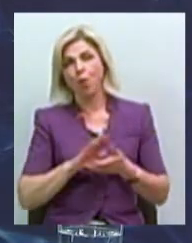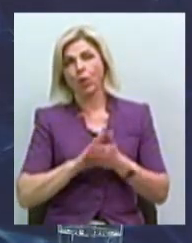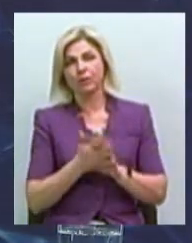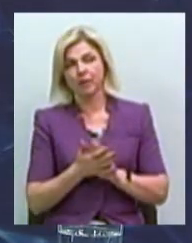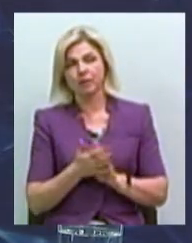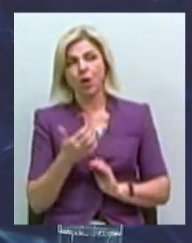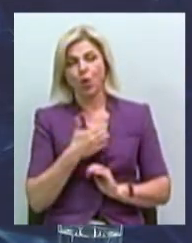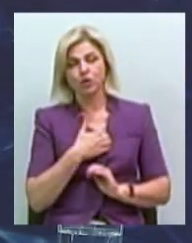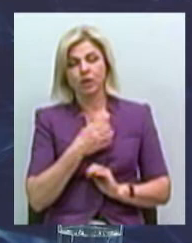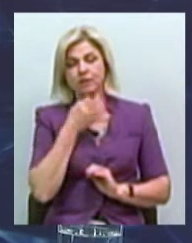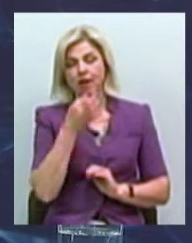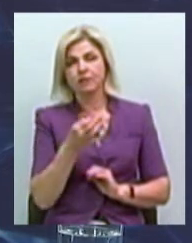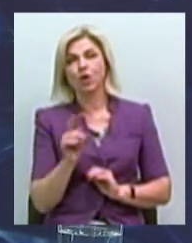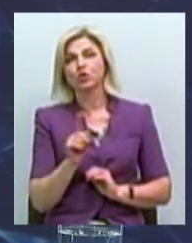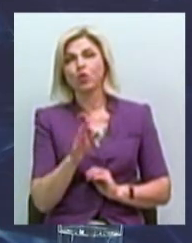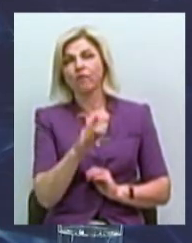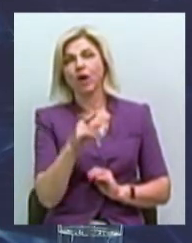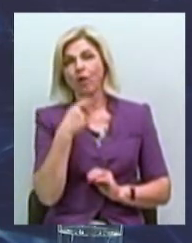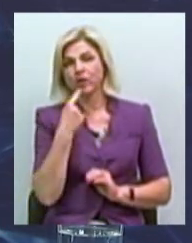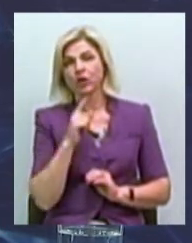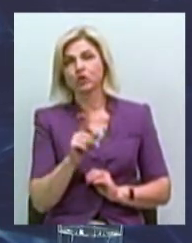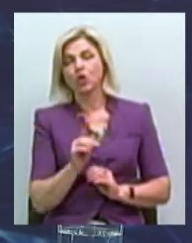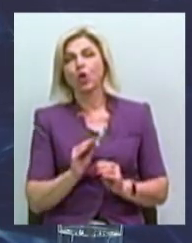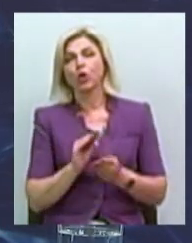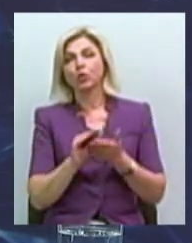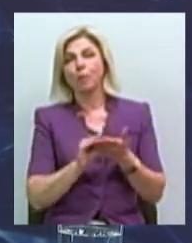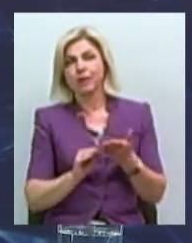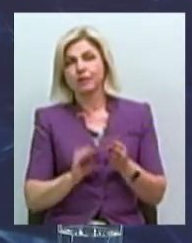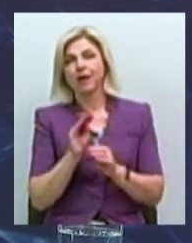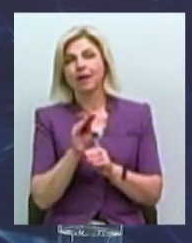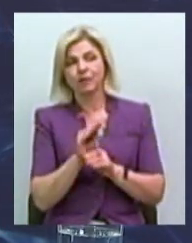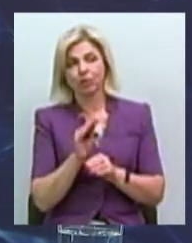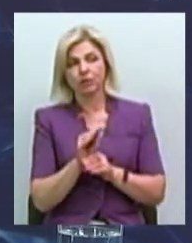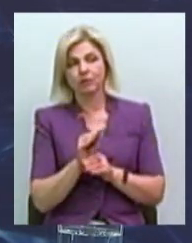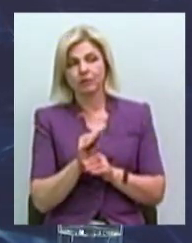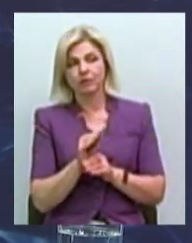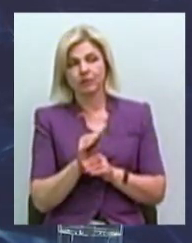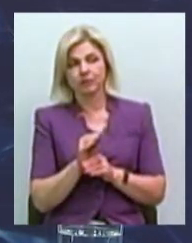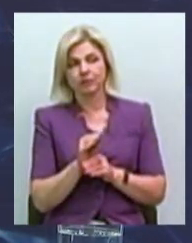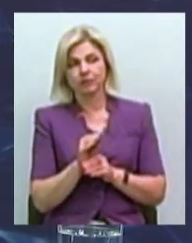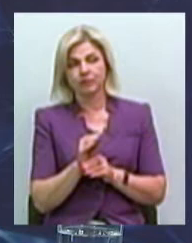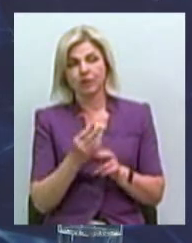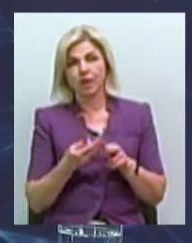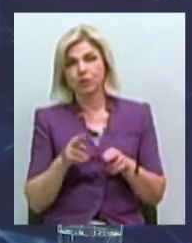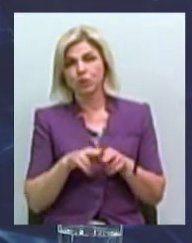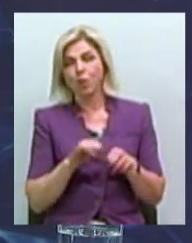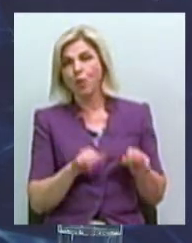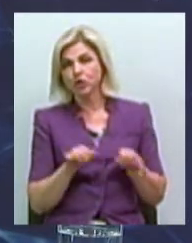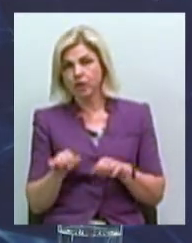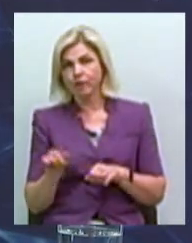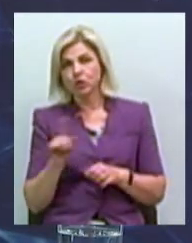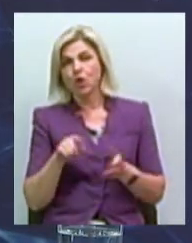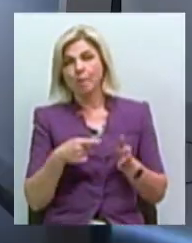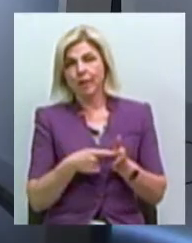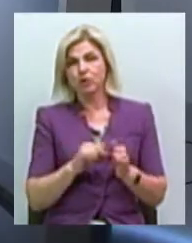ще хотів, до речі, сказати про те, що ви казали, деякі дописувачі скептично реагують на цю можливість, щоб місто